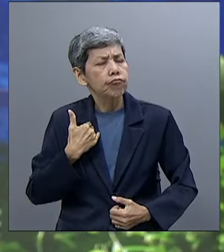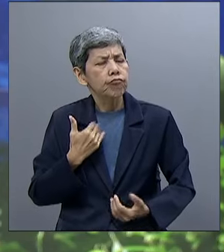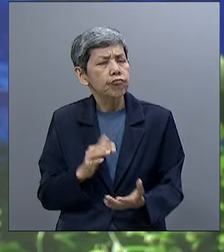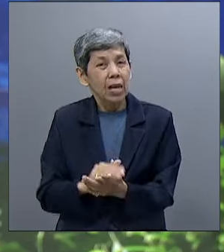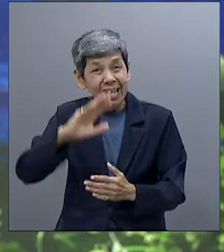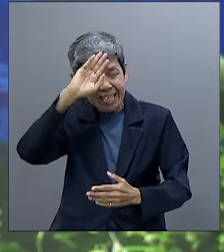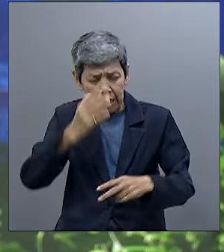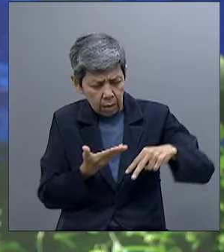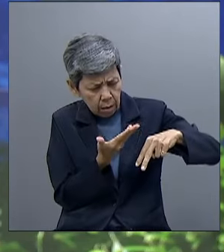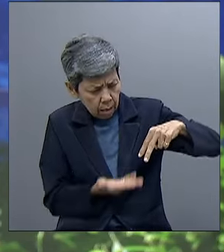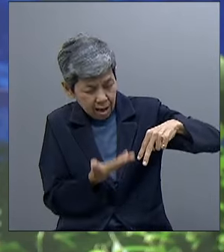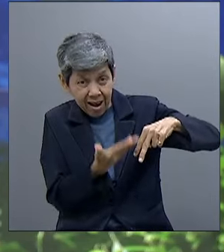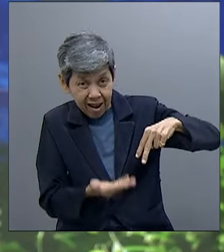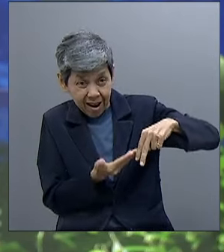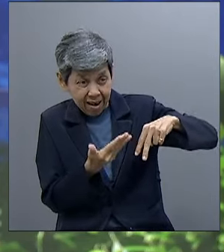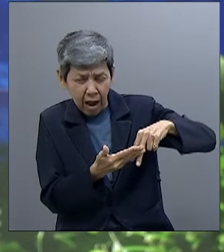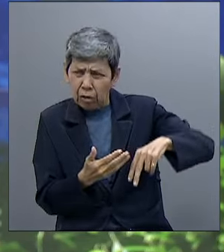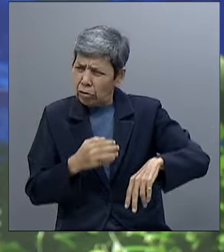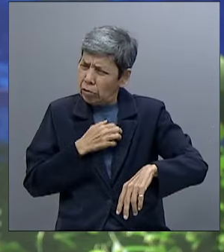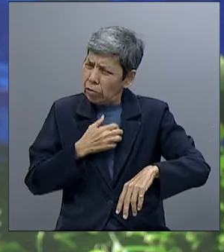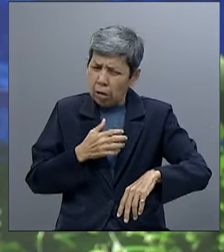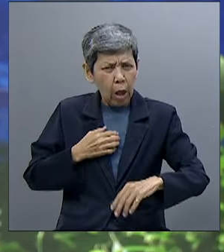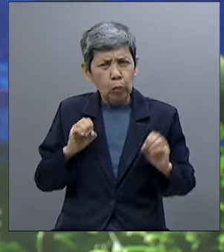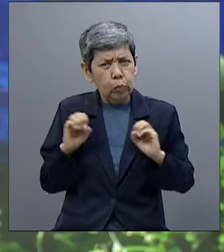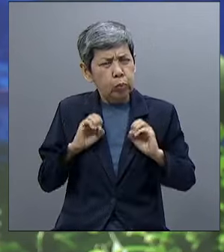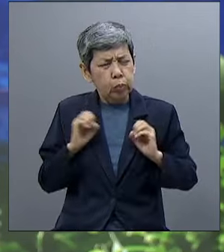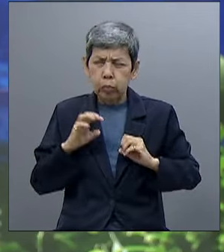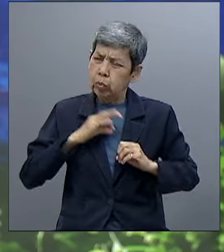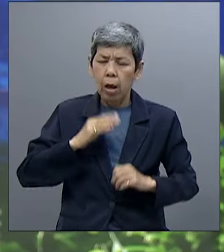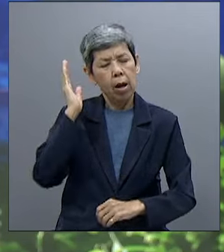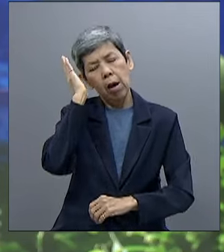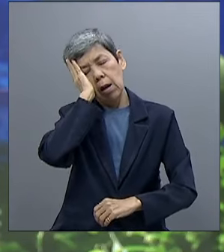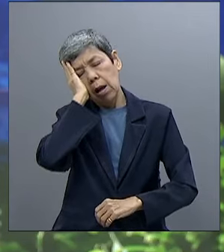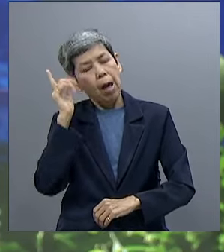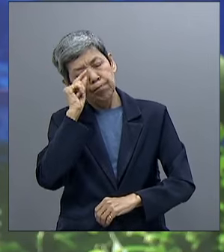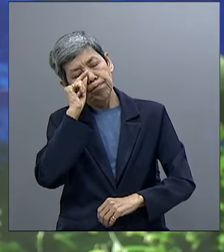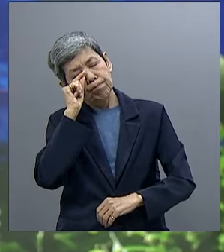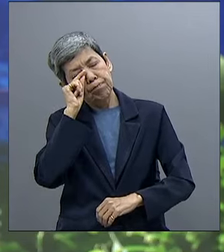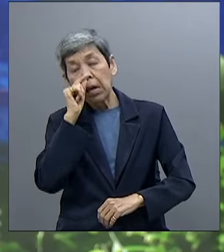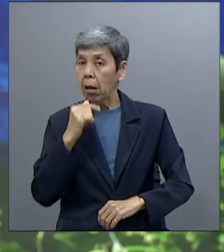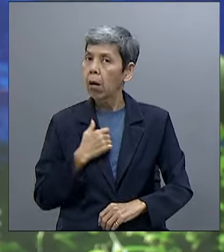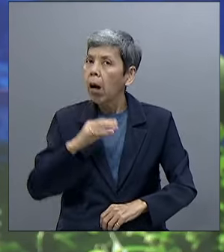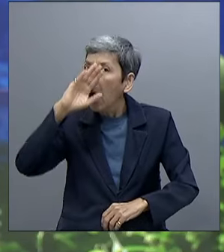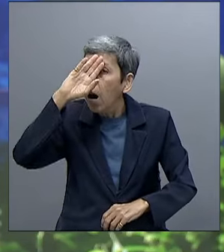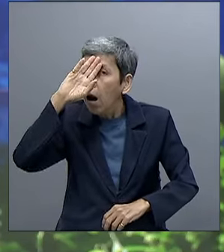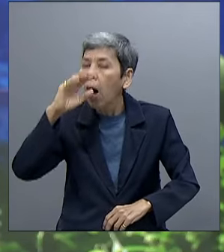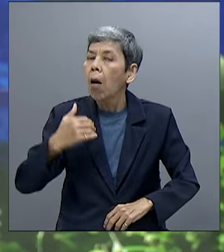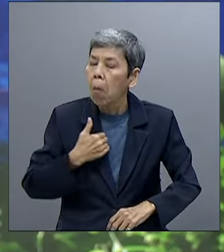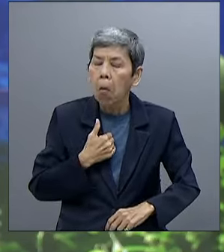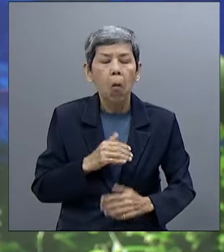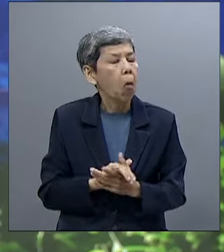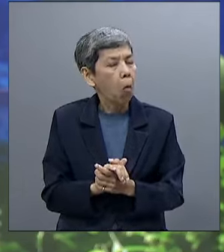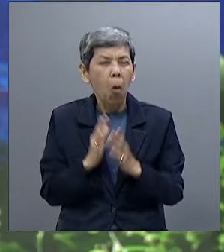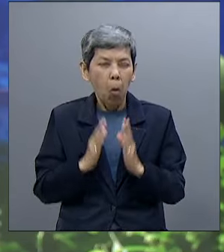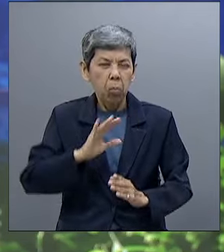โรคขายอยู่ไม่สุขตัวผมเองไม่เคยเป็นครับเพราะทุกครั้งที่หัวถึงหมอนก็หลับทันทีทันใดแต่โรคนี้มันก็เป็นโรคที่น่ากวนใจสำหรับ